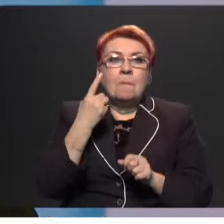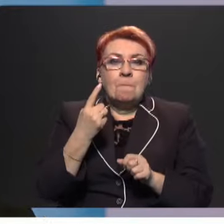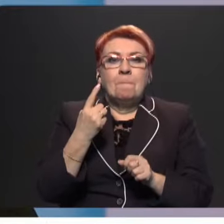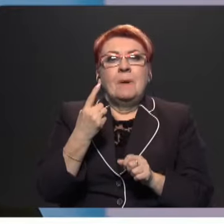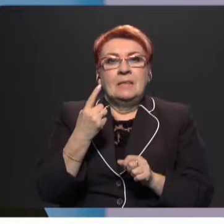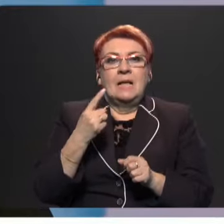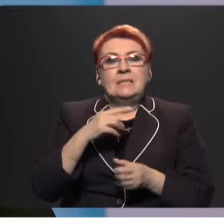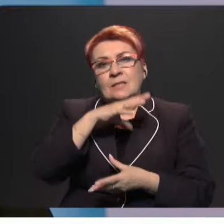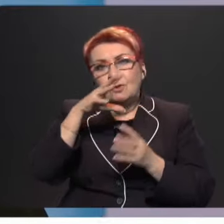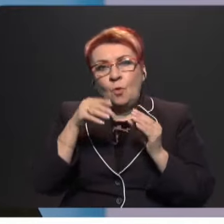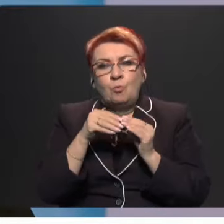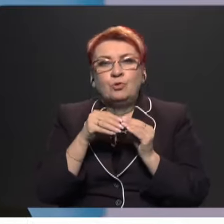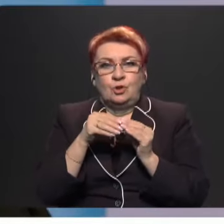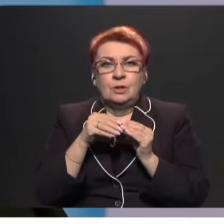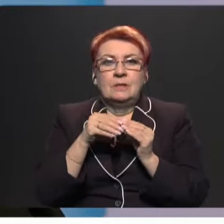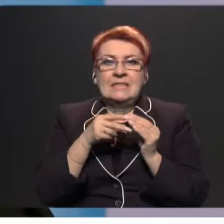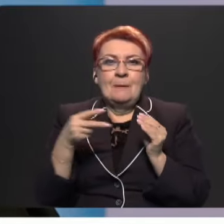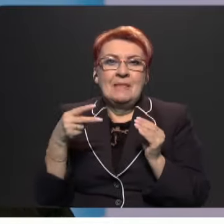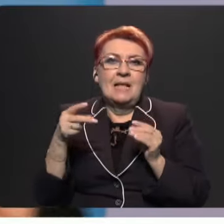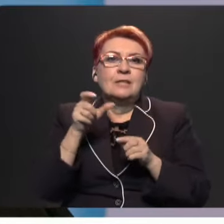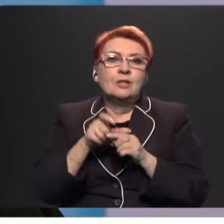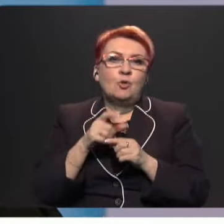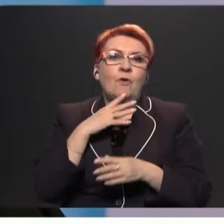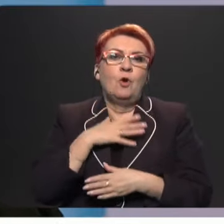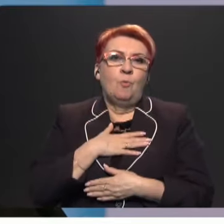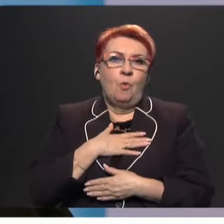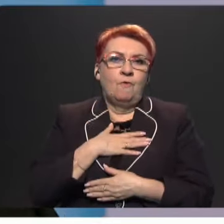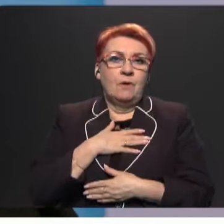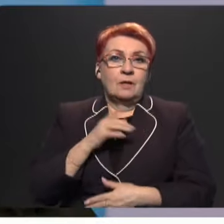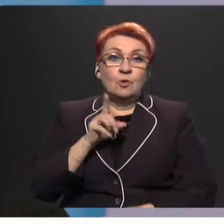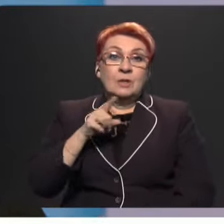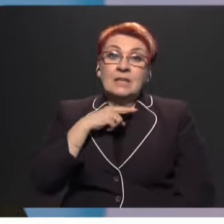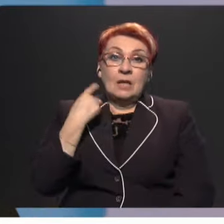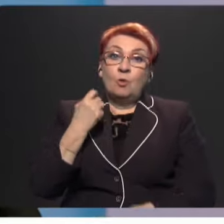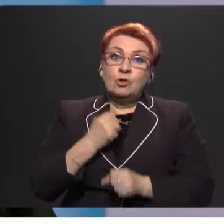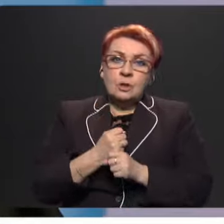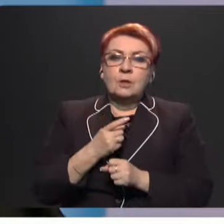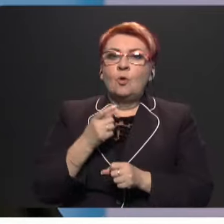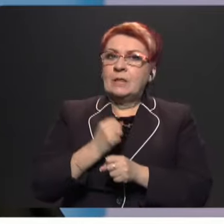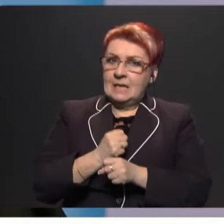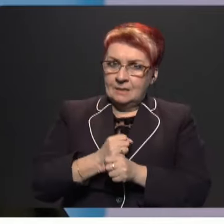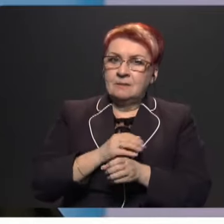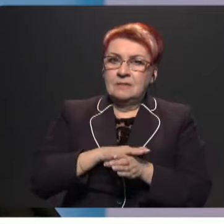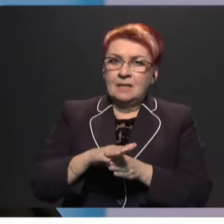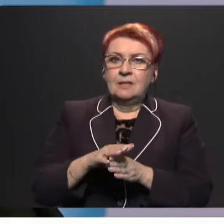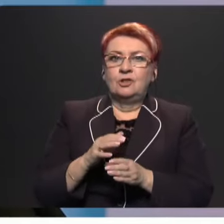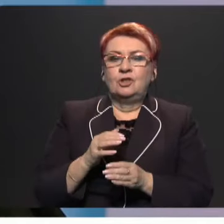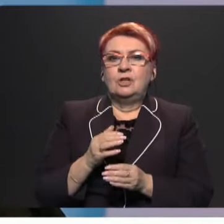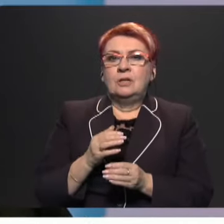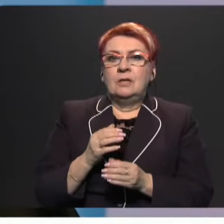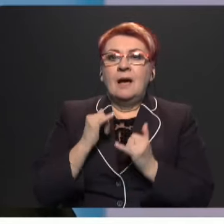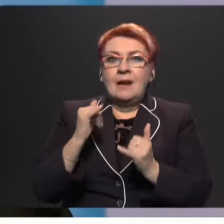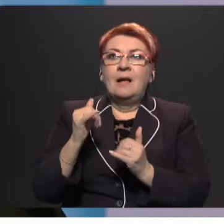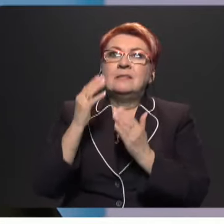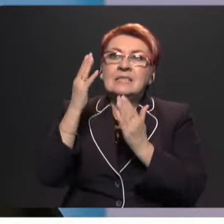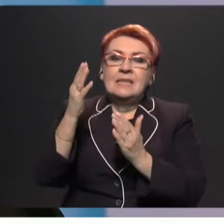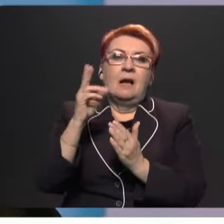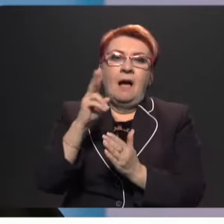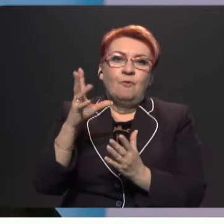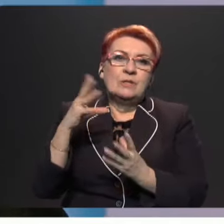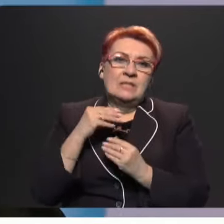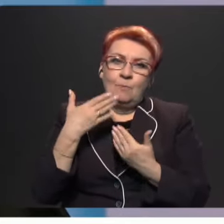знаменатель подвести слово «любовь». Это то, что ты не хочешь делать, но делаешь ради того, кого с тобой еще нет. Кстати, вот то,